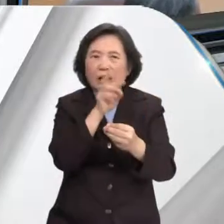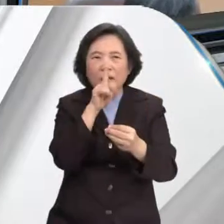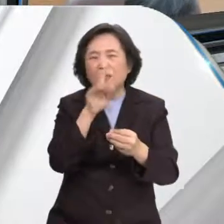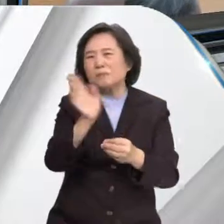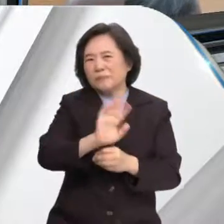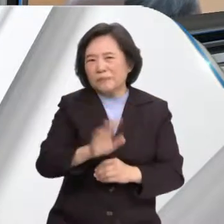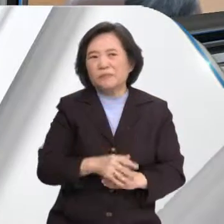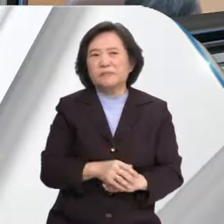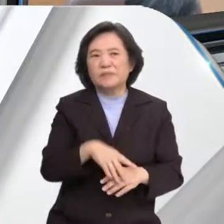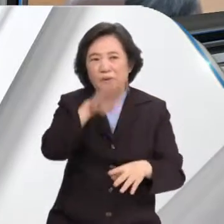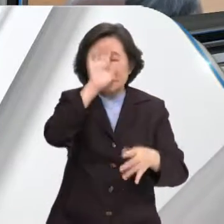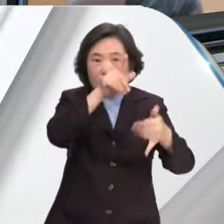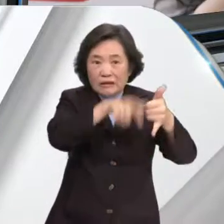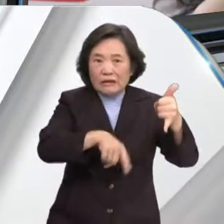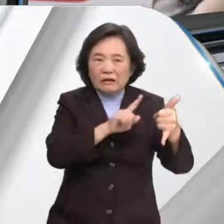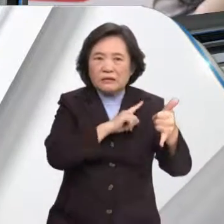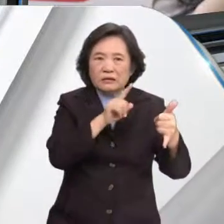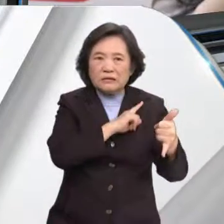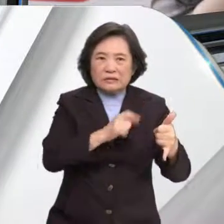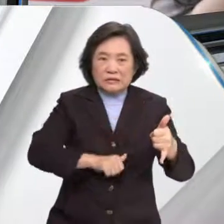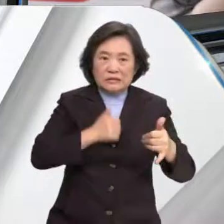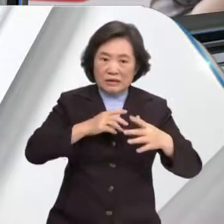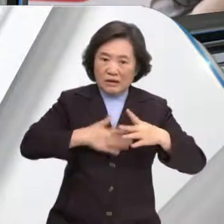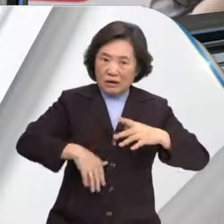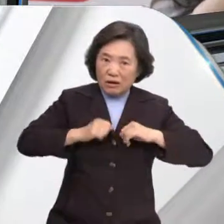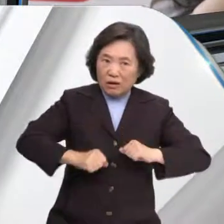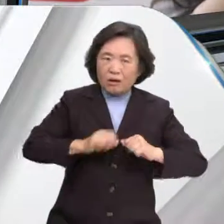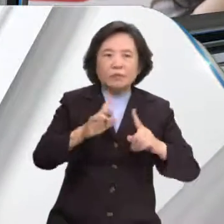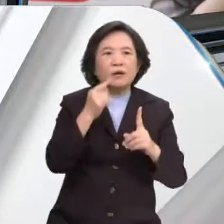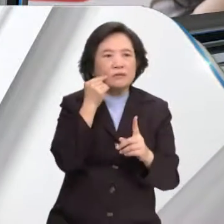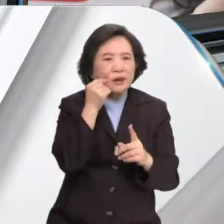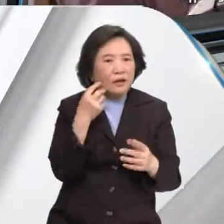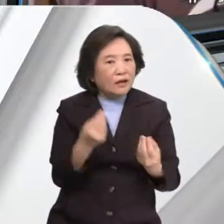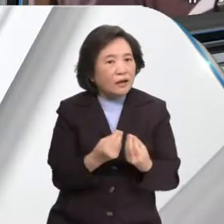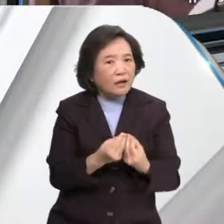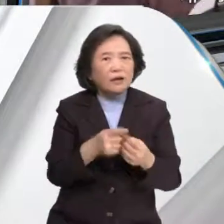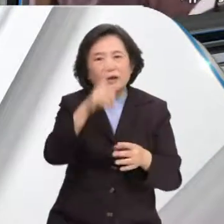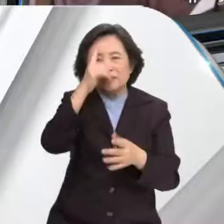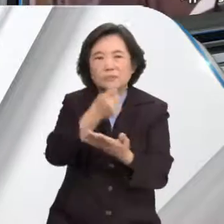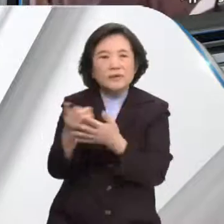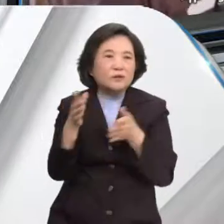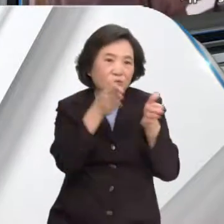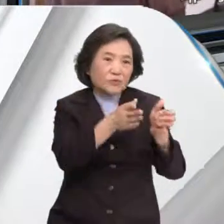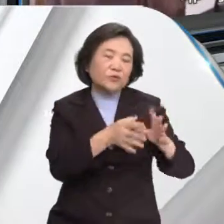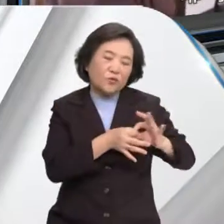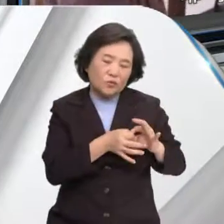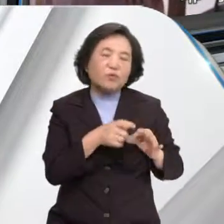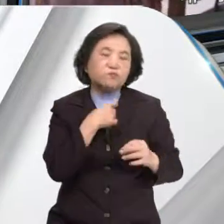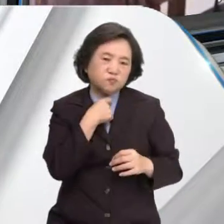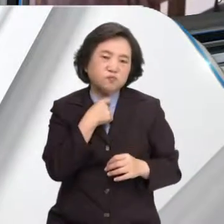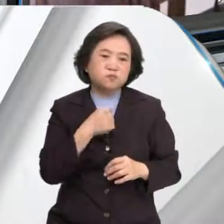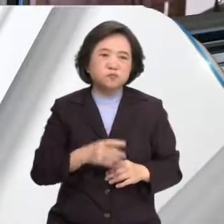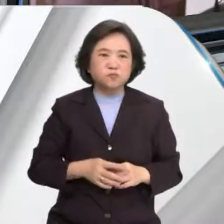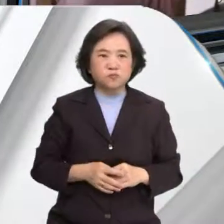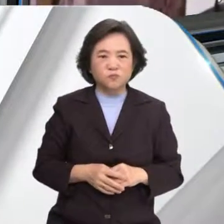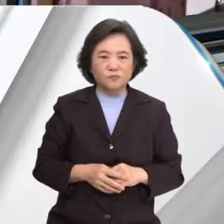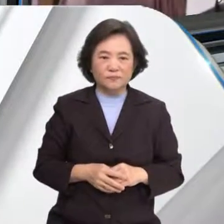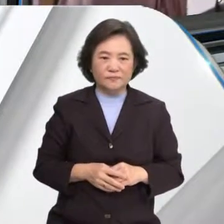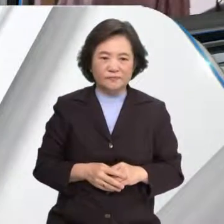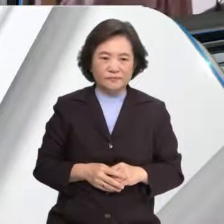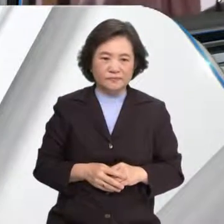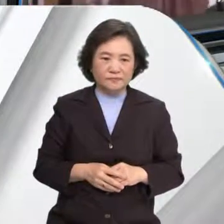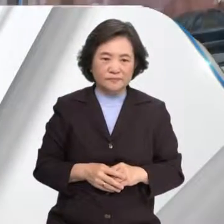认知，造成朋友在学习康复的机会，也希望外界多半记得时时的关